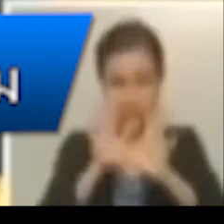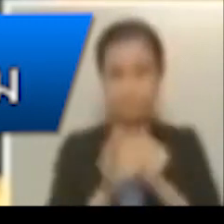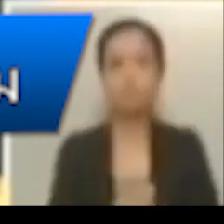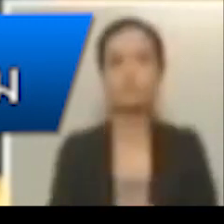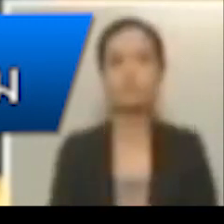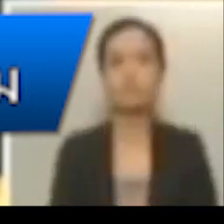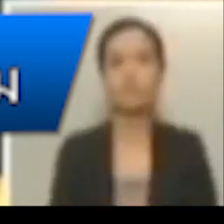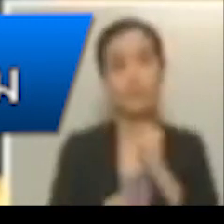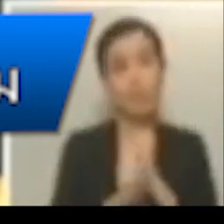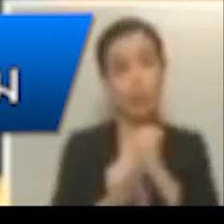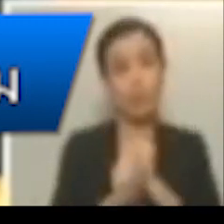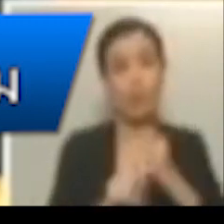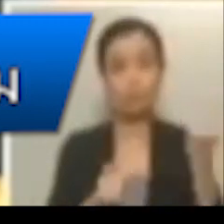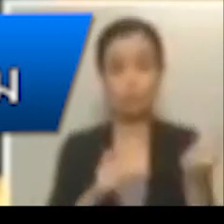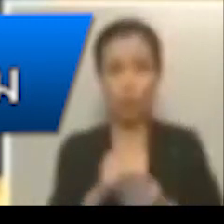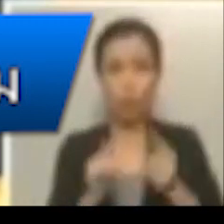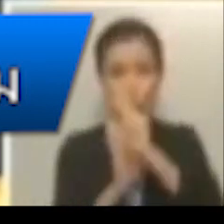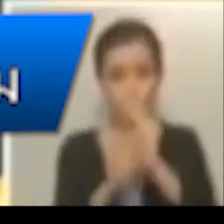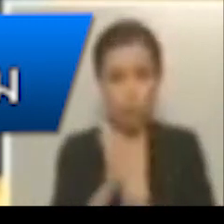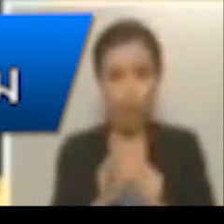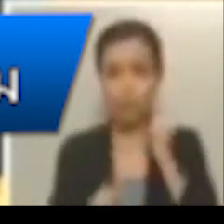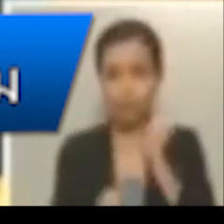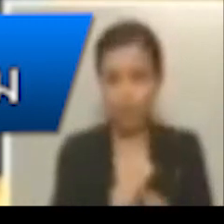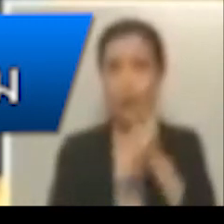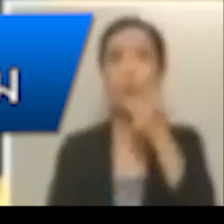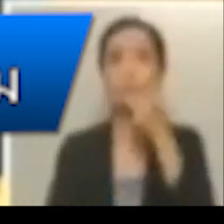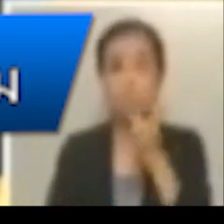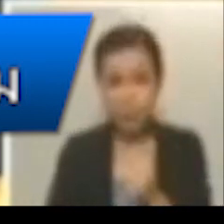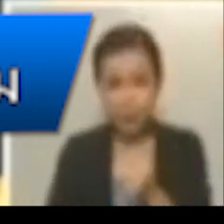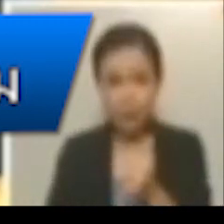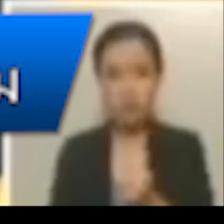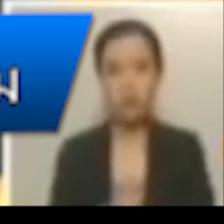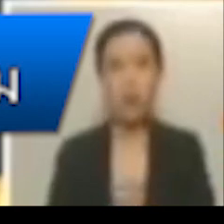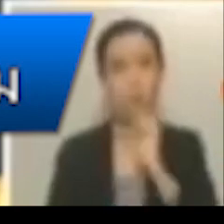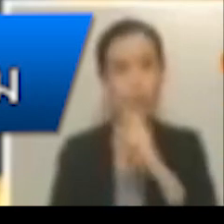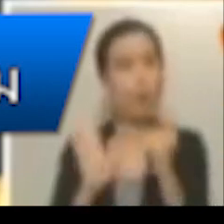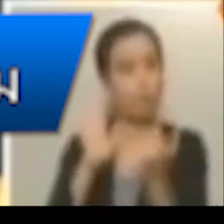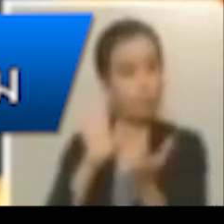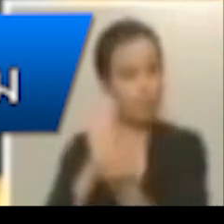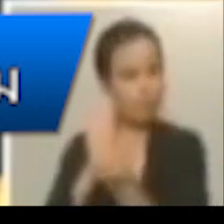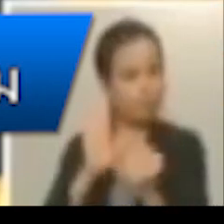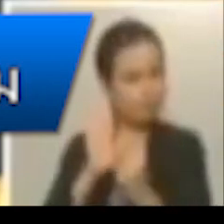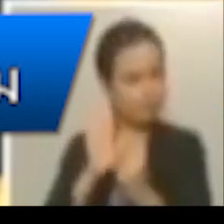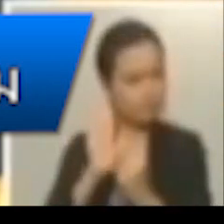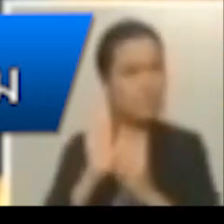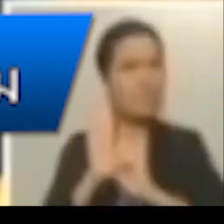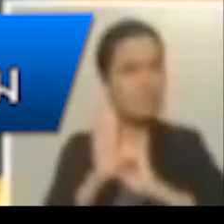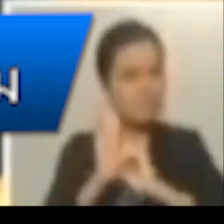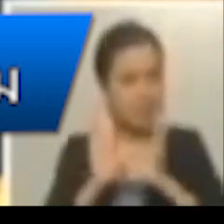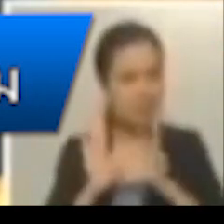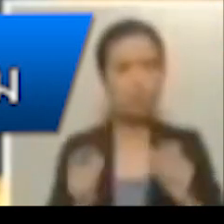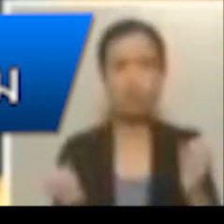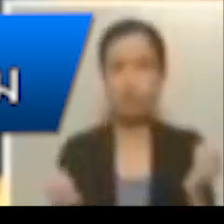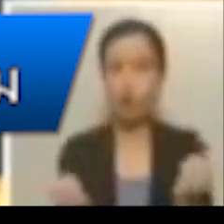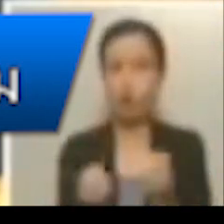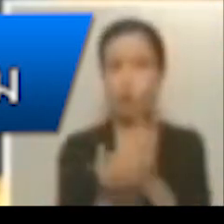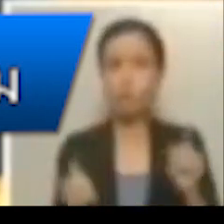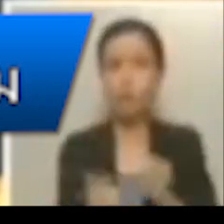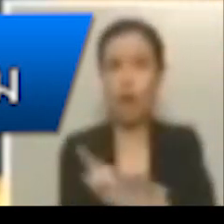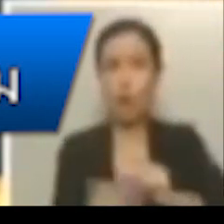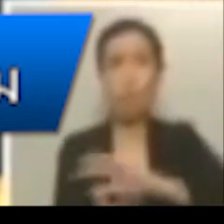มาดำเนินคดีแล้วดำเนินการได้เนี่ยระบุไว้ชัดเจนว่าต้องกระทบต่อสังคมโดยร